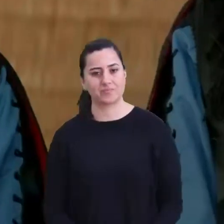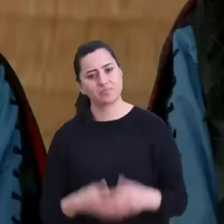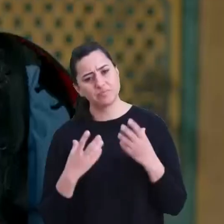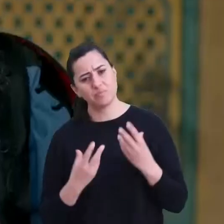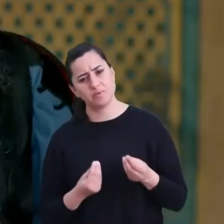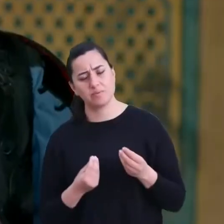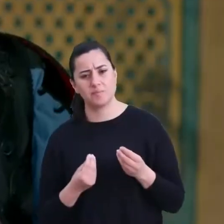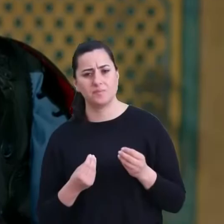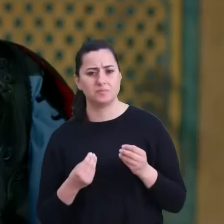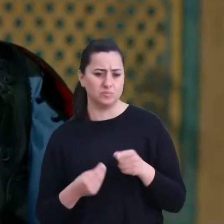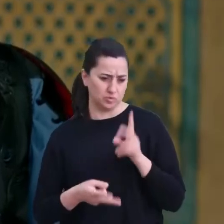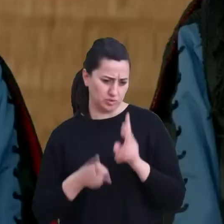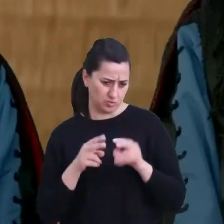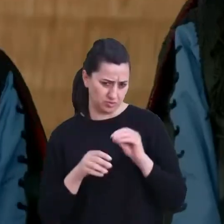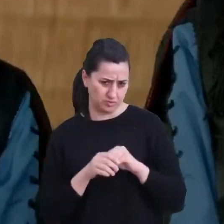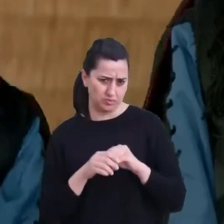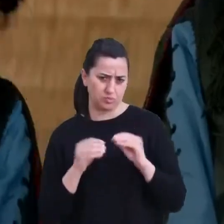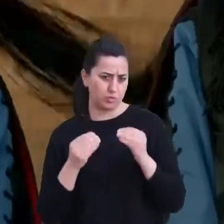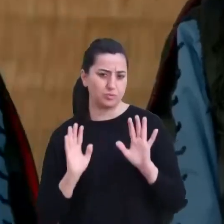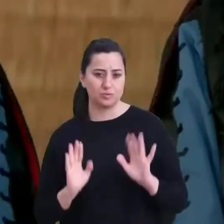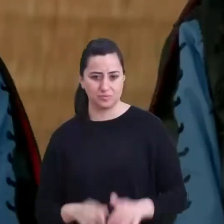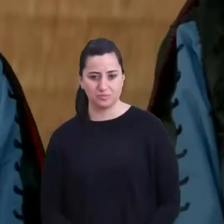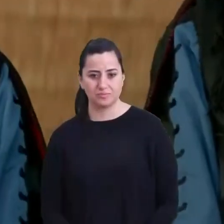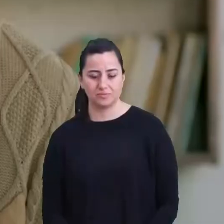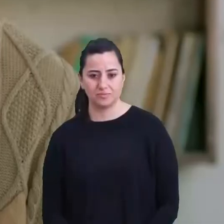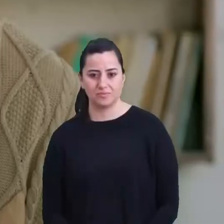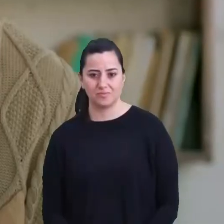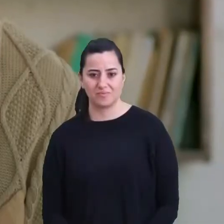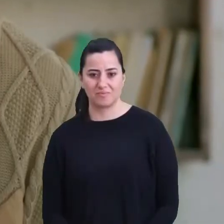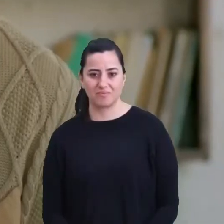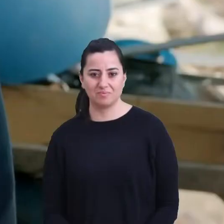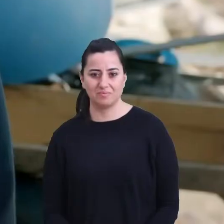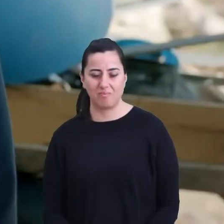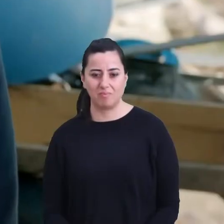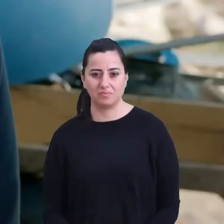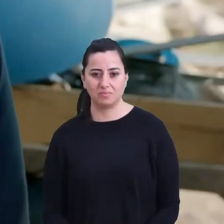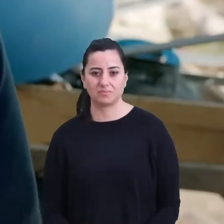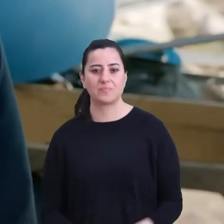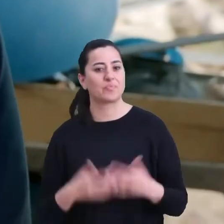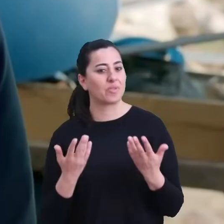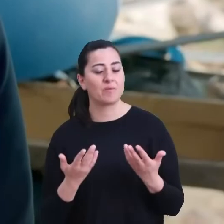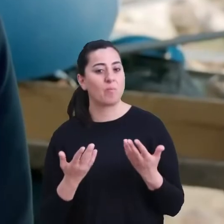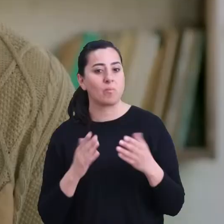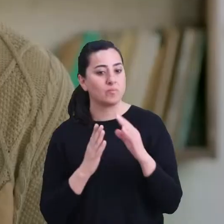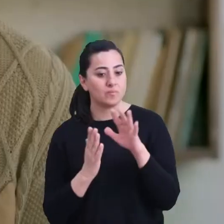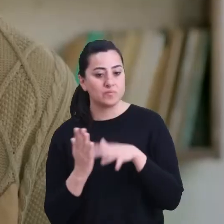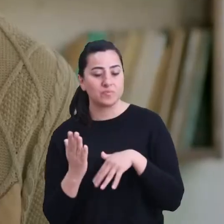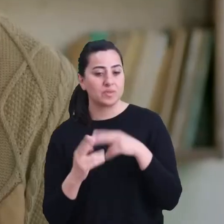ya. Eğer provalıksa sorun yok. Yandan Sarkan uzun siyah post işini savurdu. Hani tekstiniz